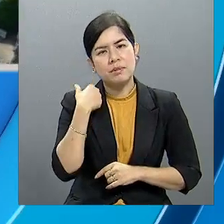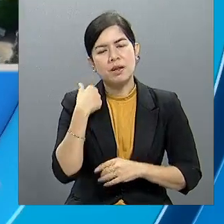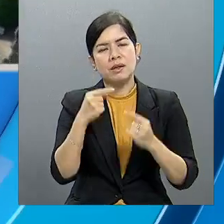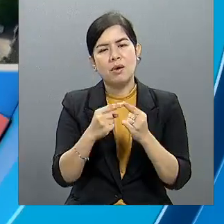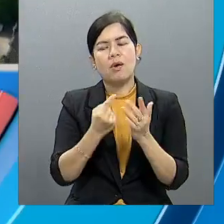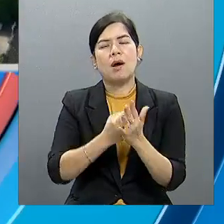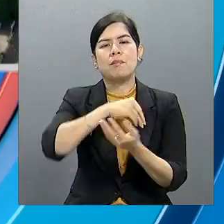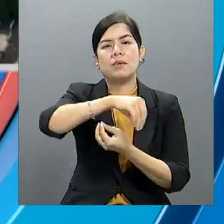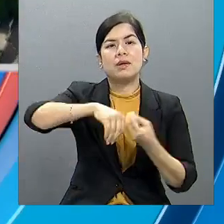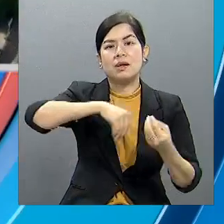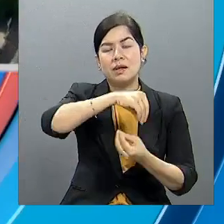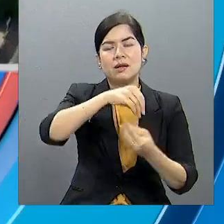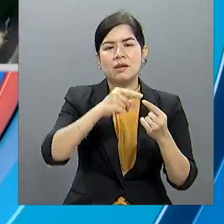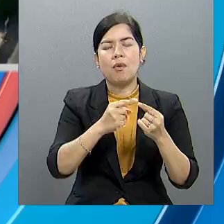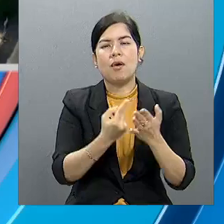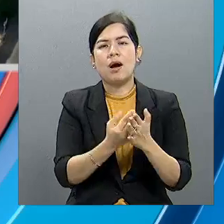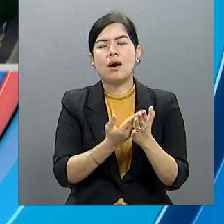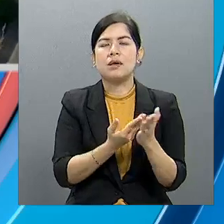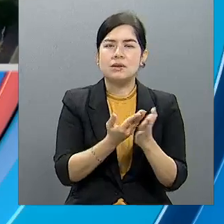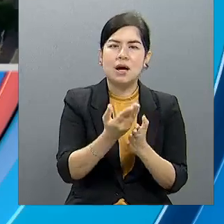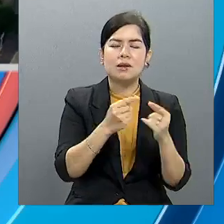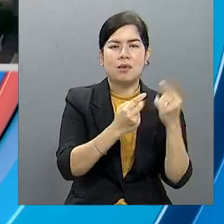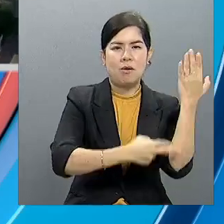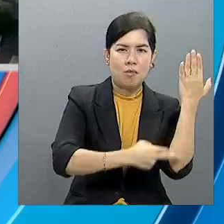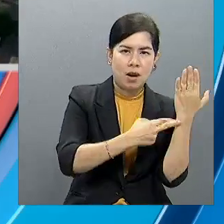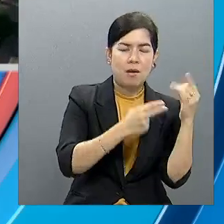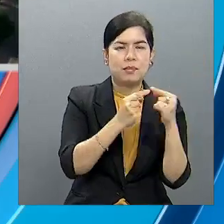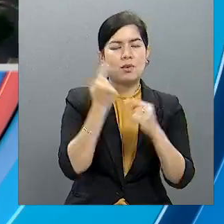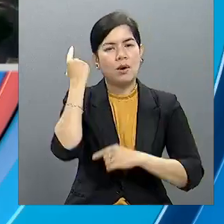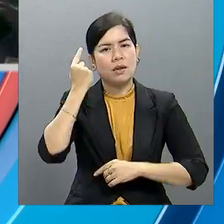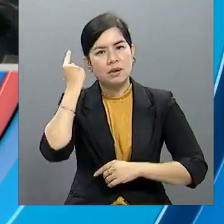ต้องใภืulumที่ทั้งโรงรมทัวราสอาหารหรอวาพ ngo